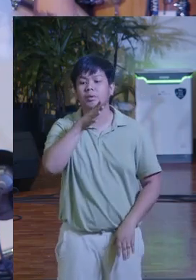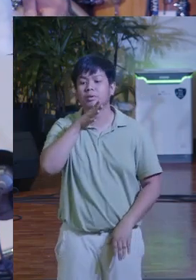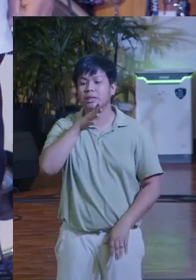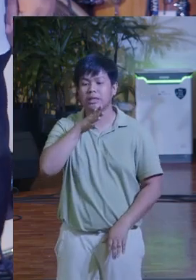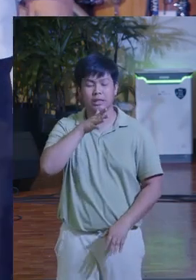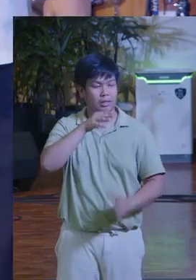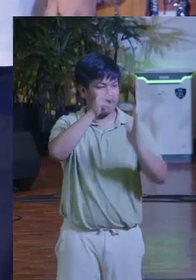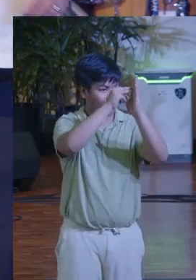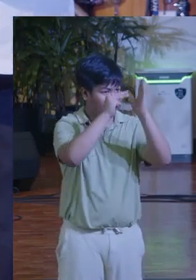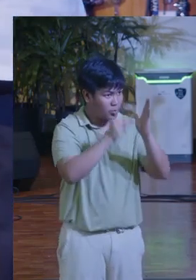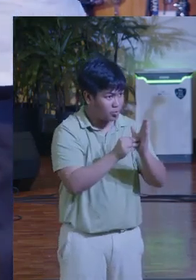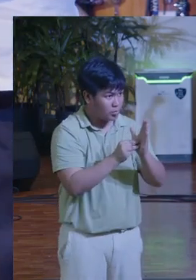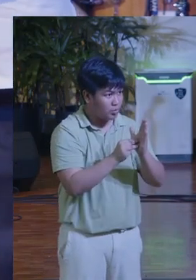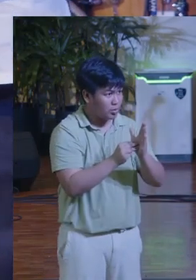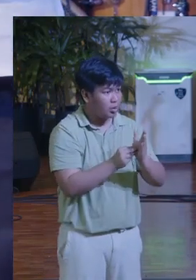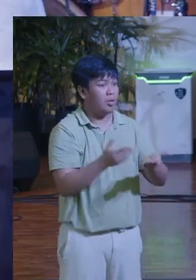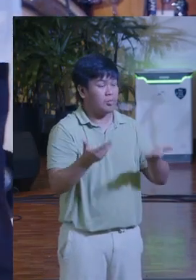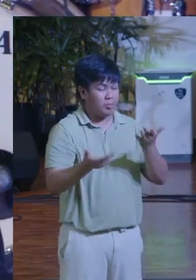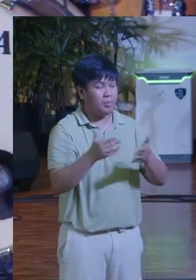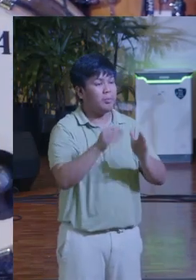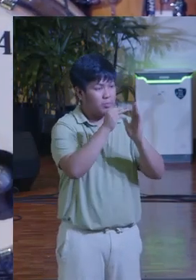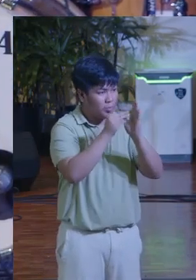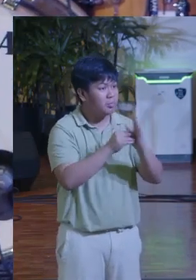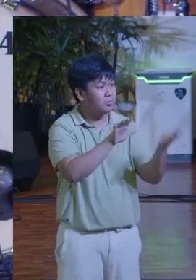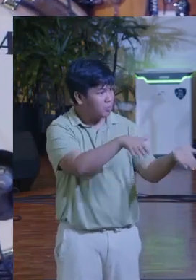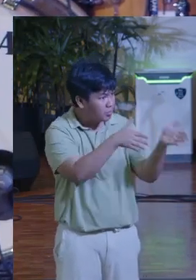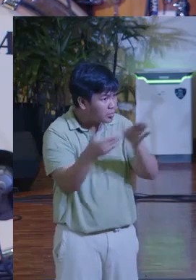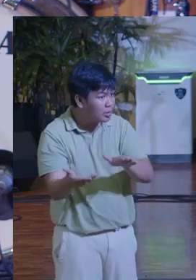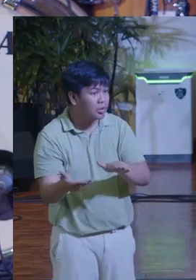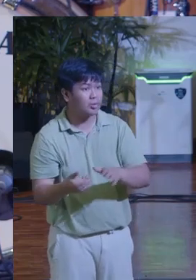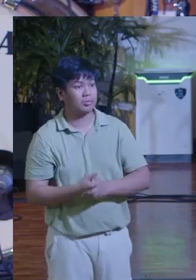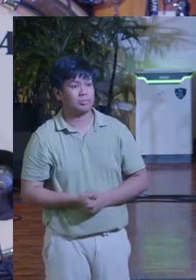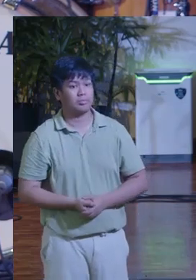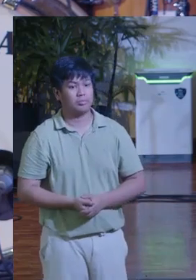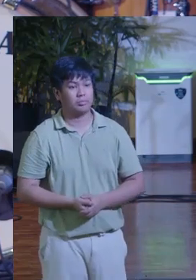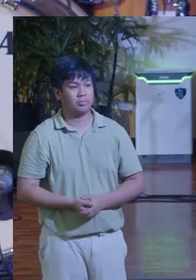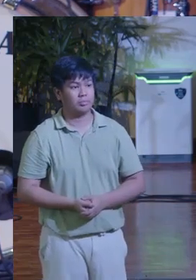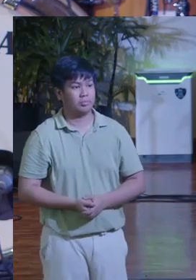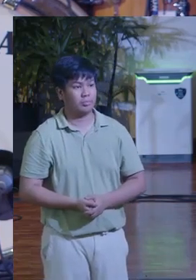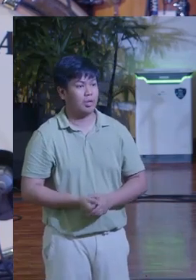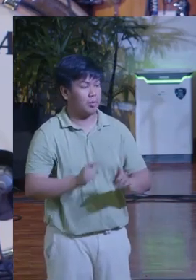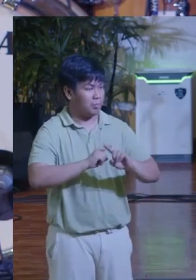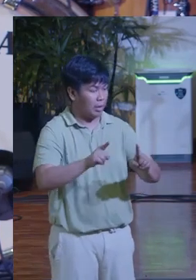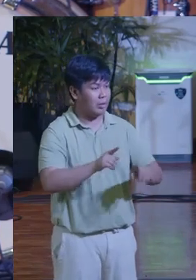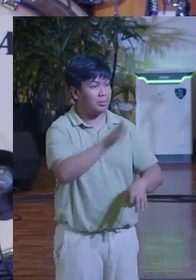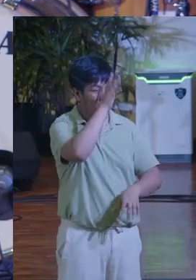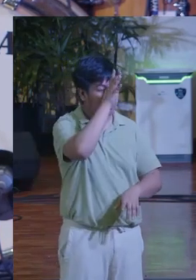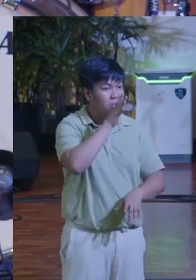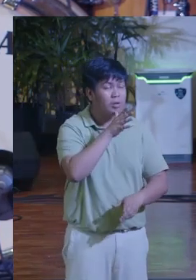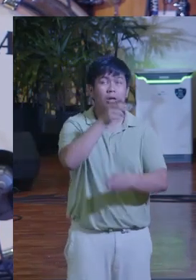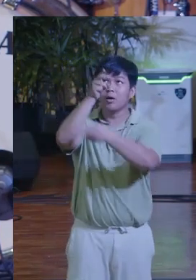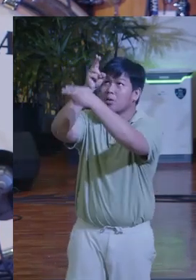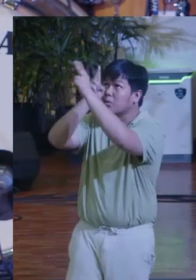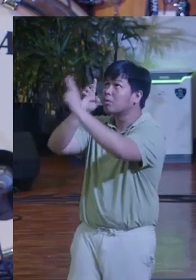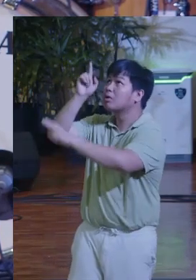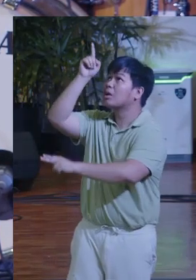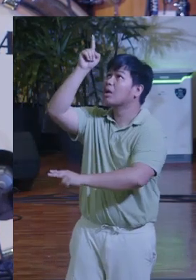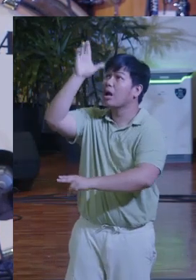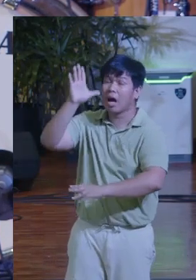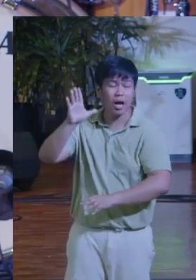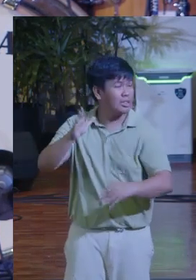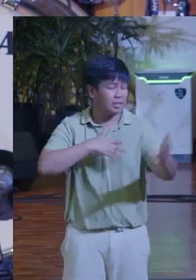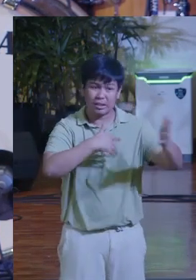Jochebed, hindi po sila matatakot sa Diyos. Ngunit dahil sila ay takot sa Diyos,